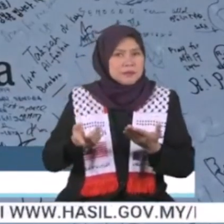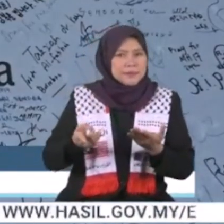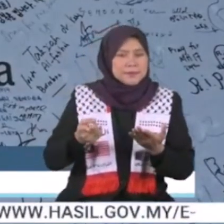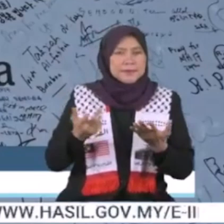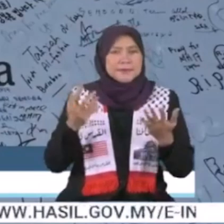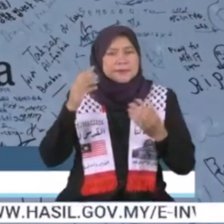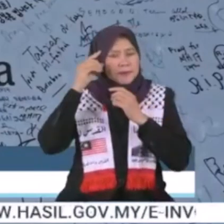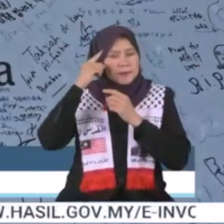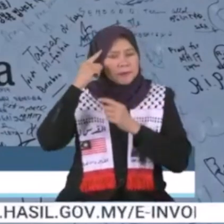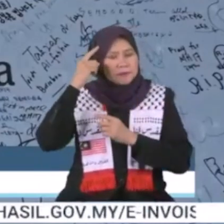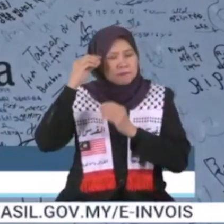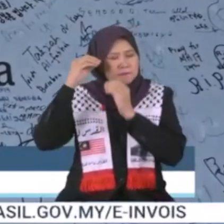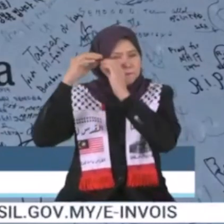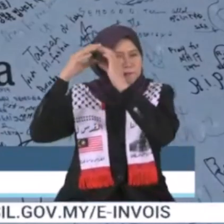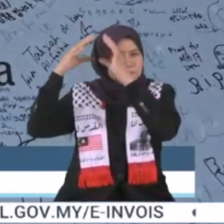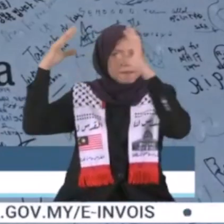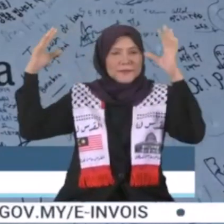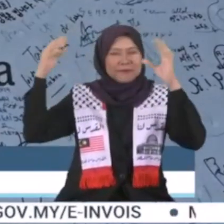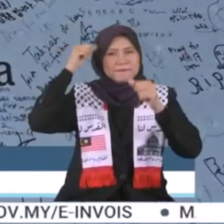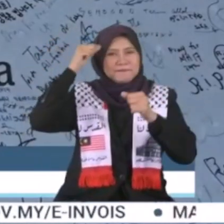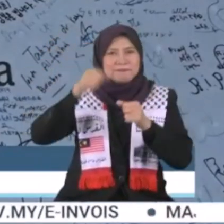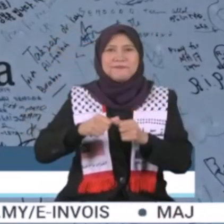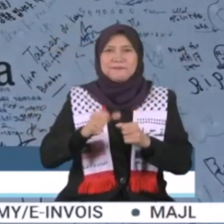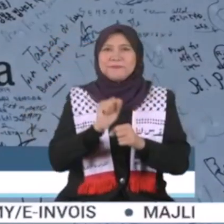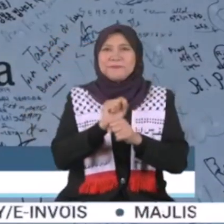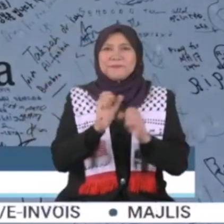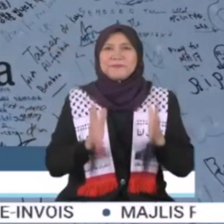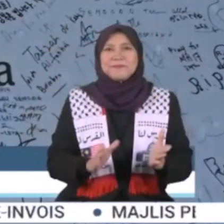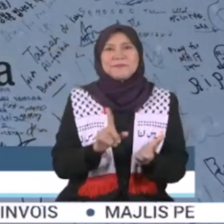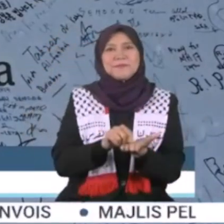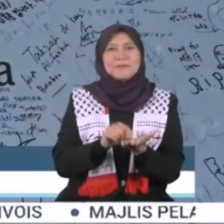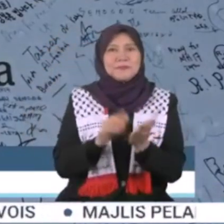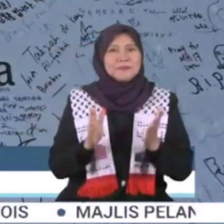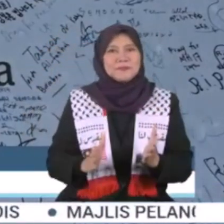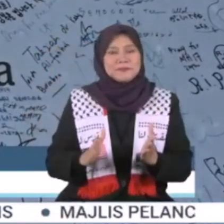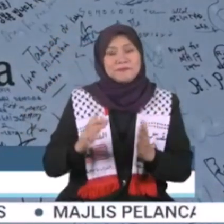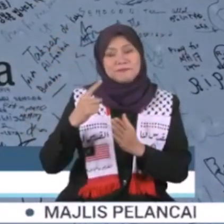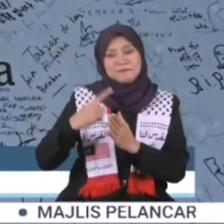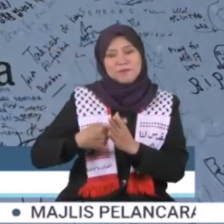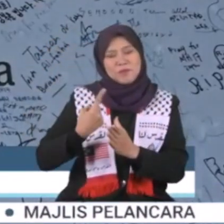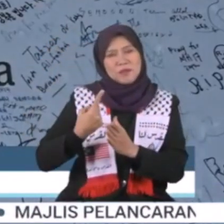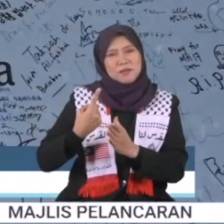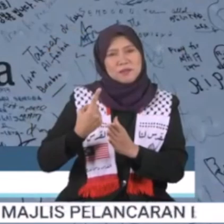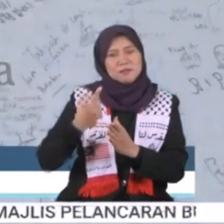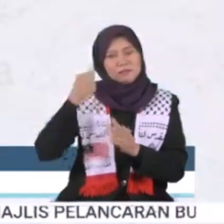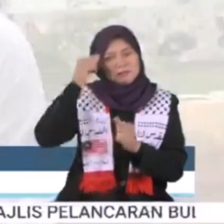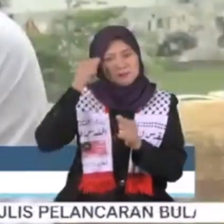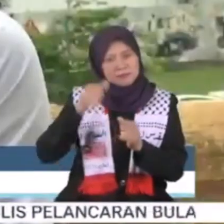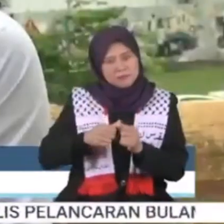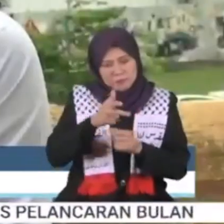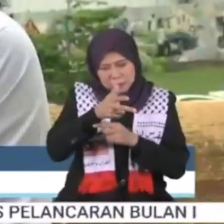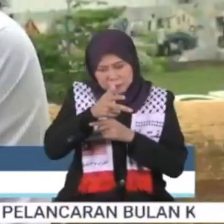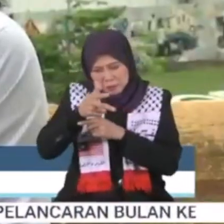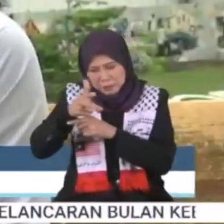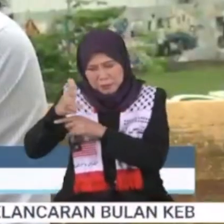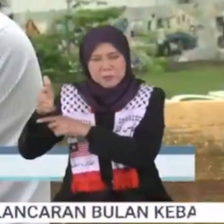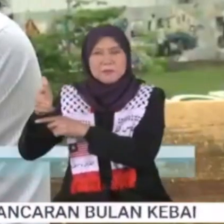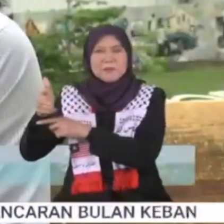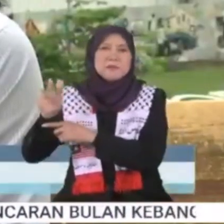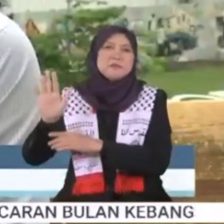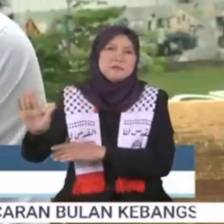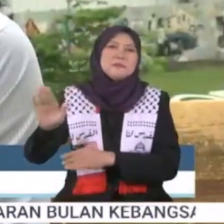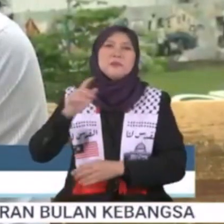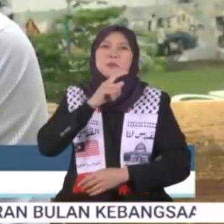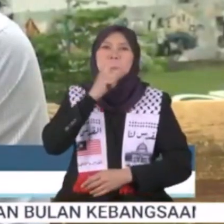sentiasa terbayang-bayang dalam ingatan petugas media sepanjang hampir sebulan membuat liputan. Kita